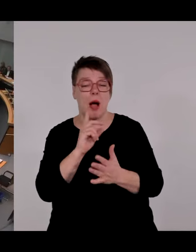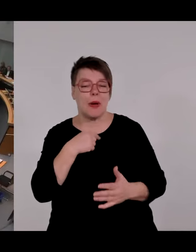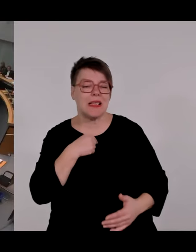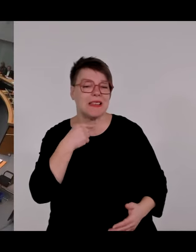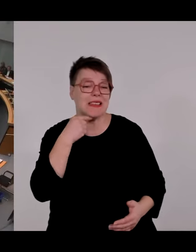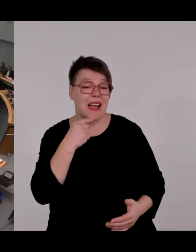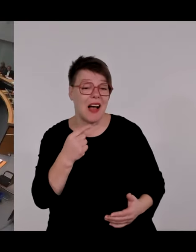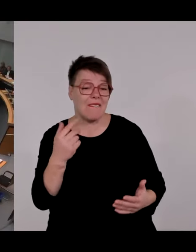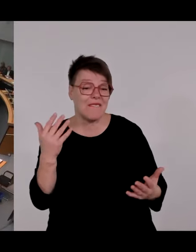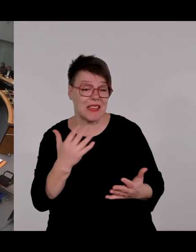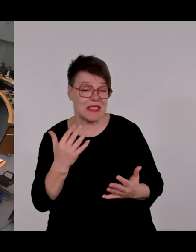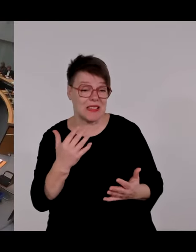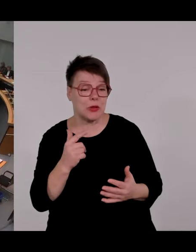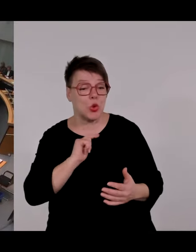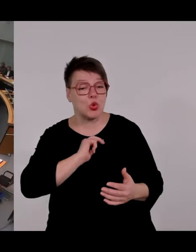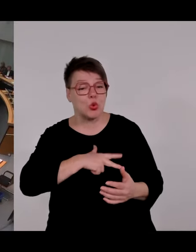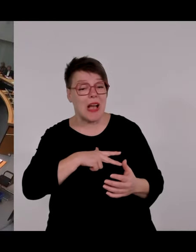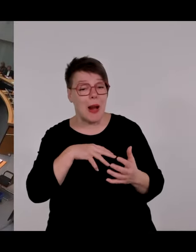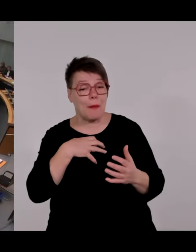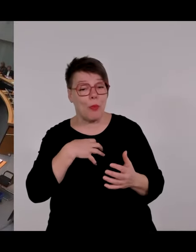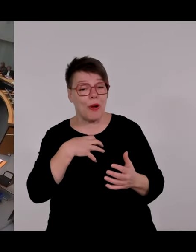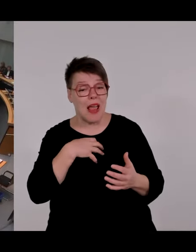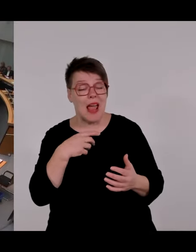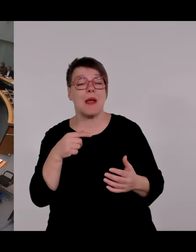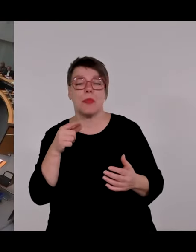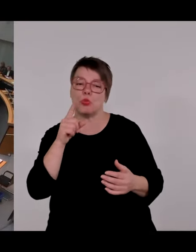Vielen Dank. Dann hat die Kollegin Giebel jetzt das Wort.